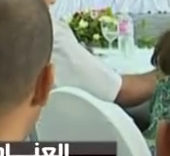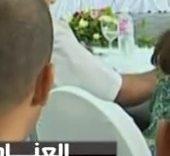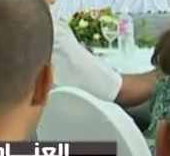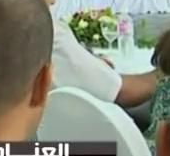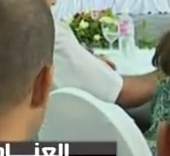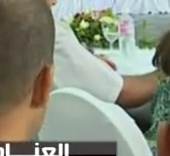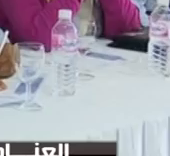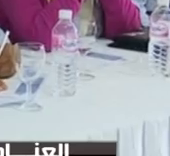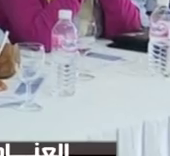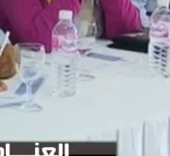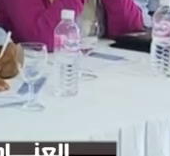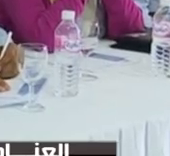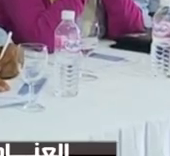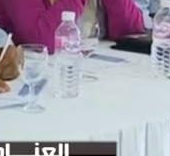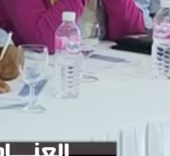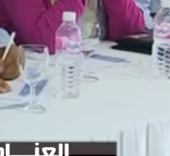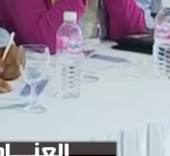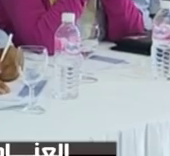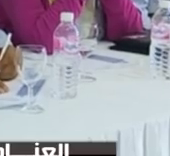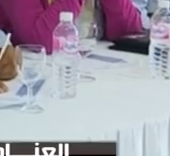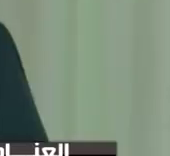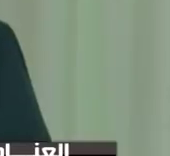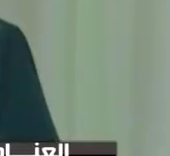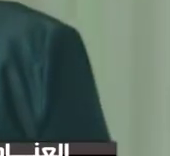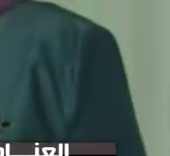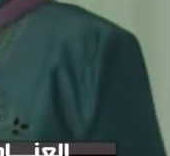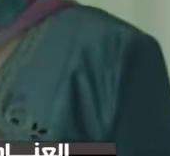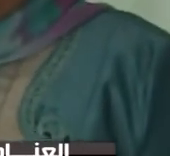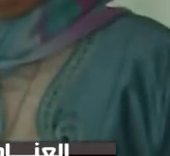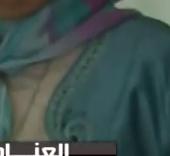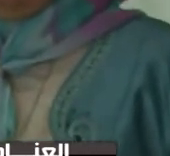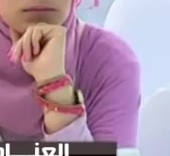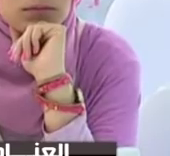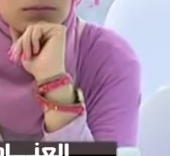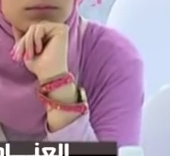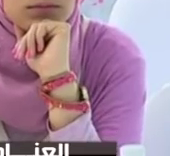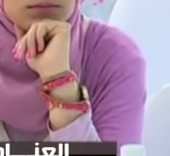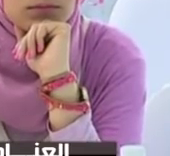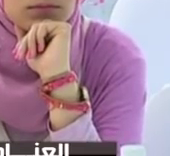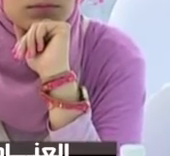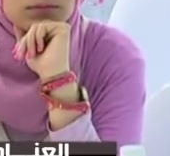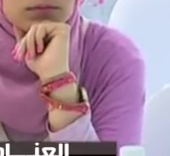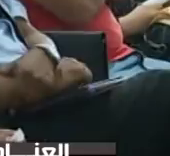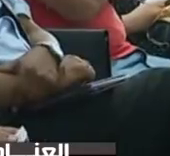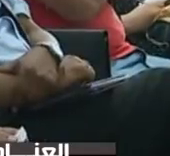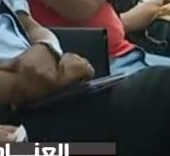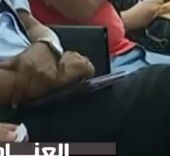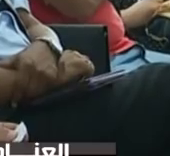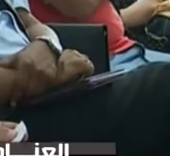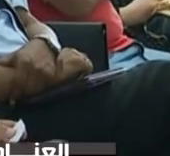مشاغل الشباب واهتماماته وأسباب عزوفه عن الشأن السياسي موضوع ندوة في العاصمة تنظر في واقع الشباب وتحدياته.